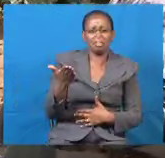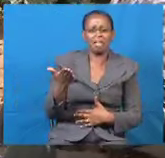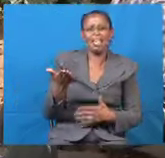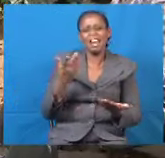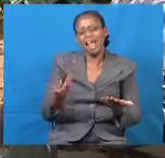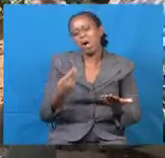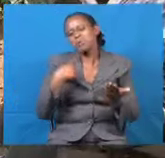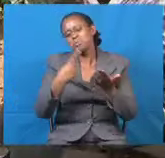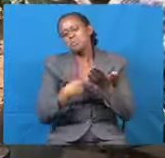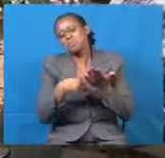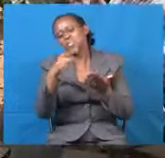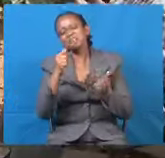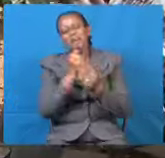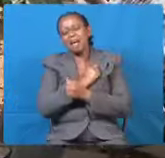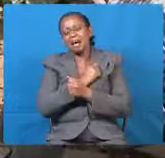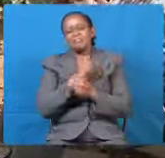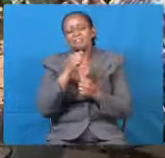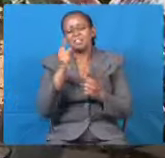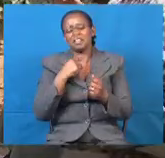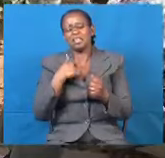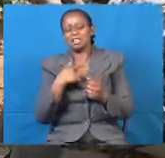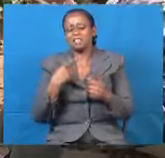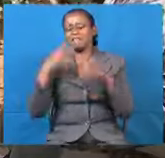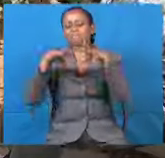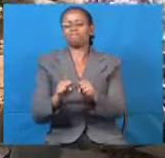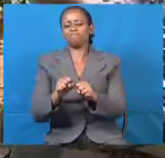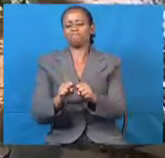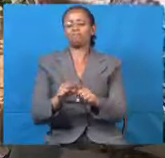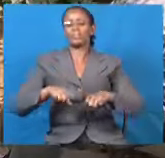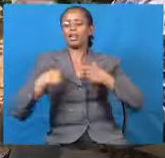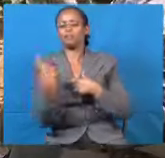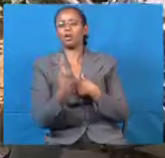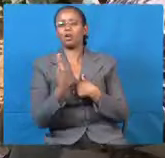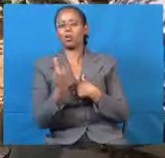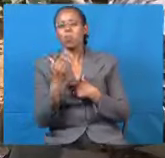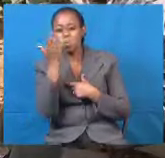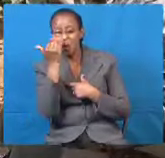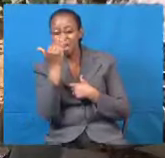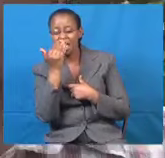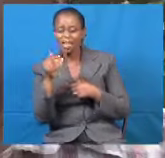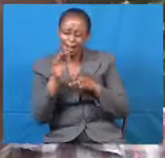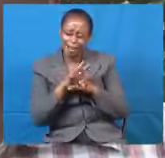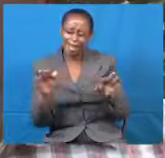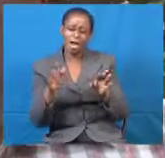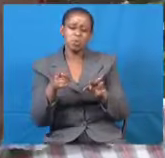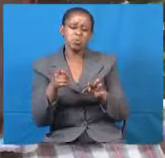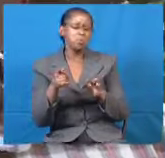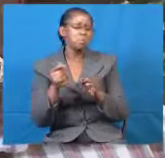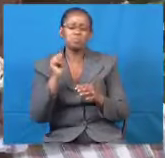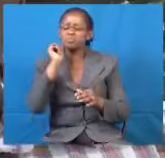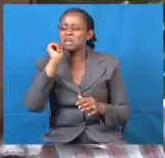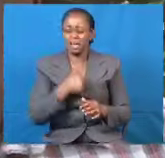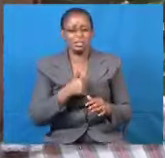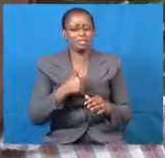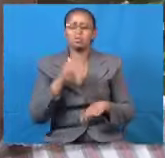maji wakati wote sasa kwa vile ambao walipa sana ndio wakanaka mahali pale Waka Wao pekee yao na sasa kwa sababu ya